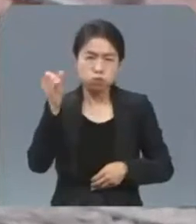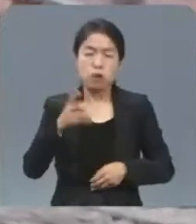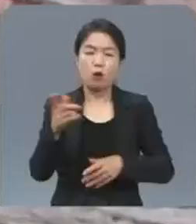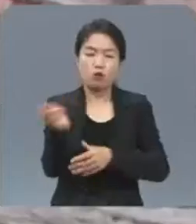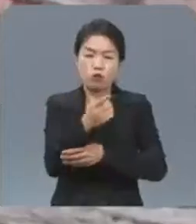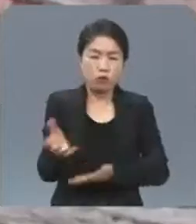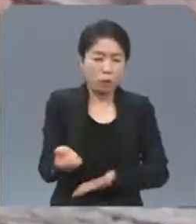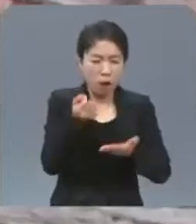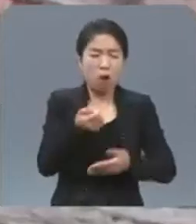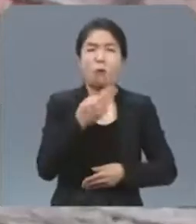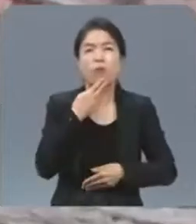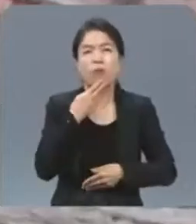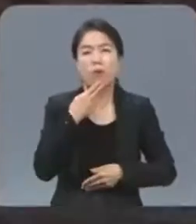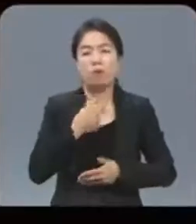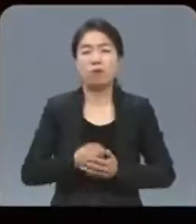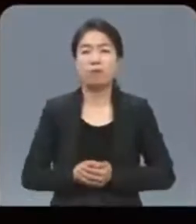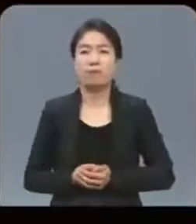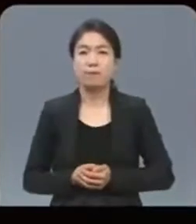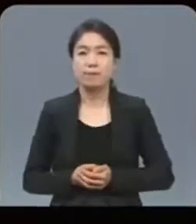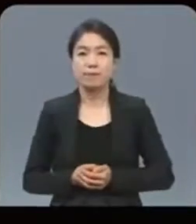취재했습니다.